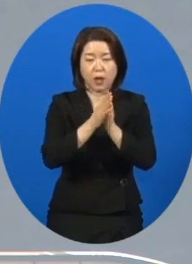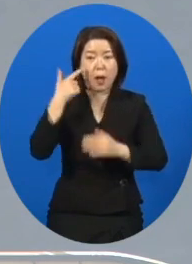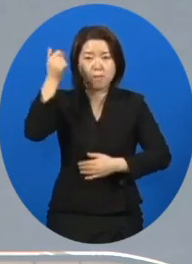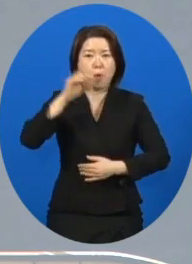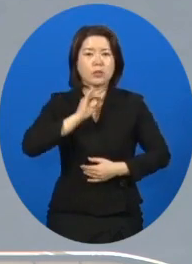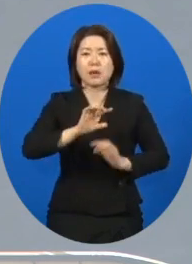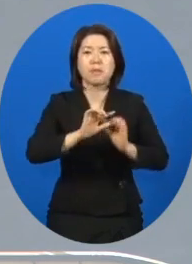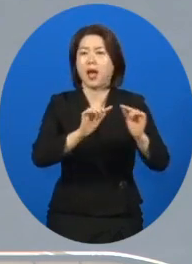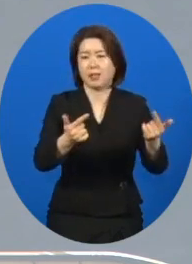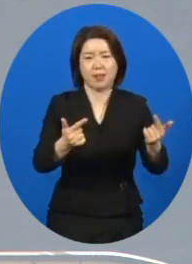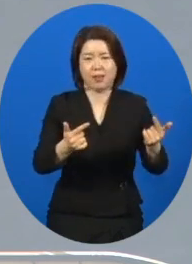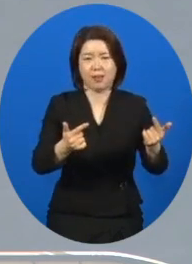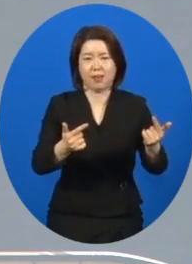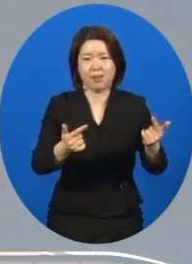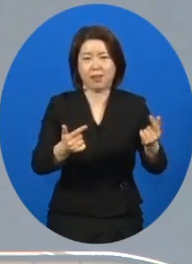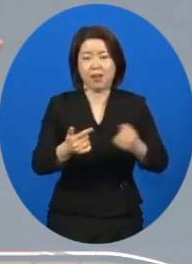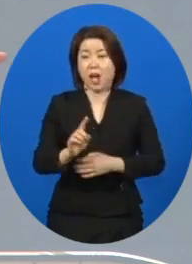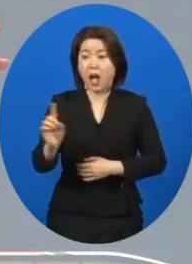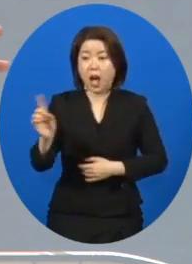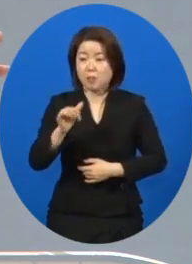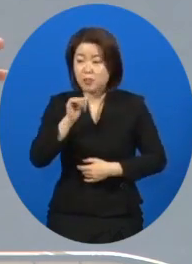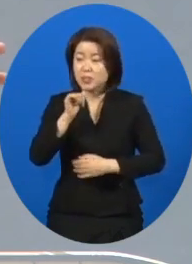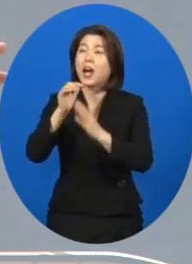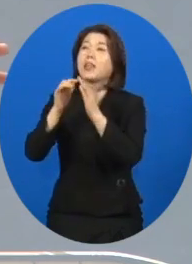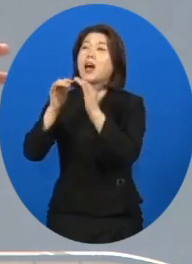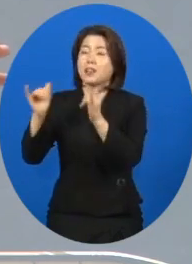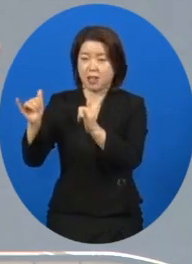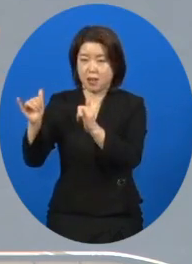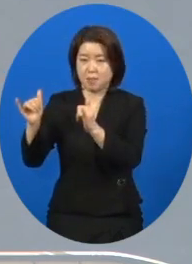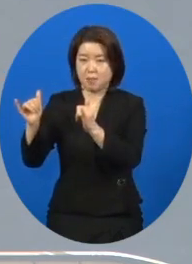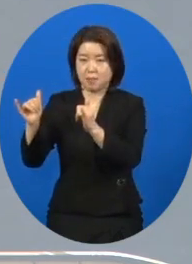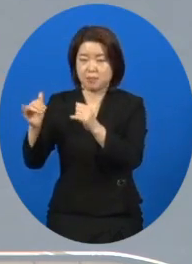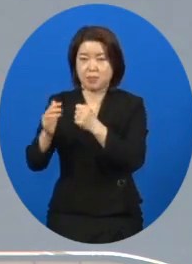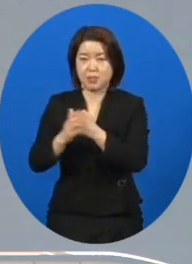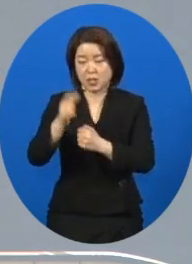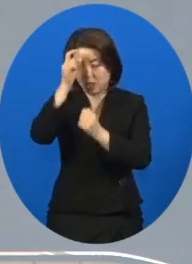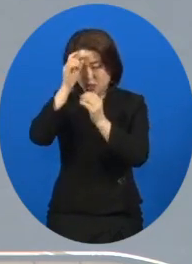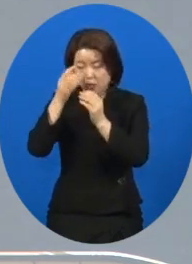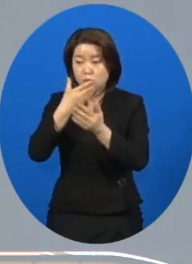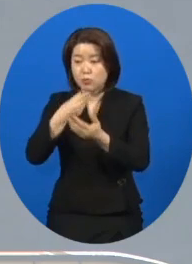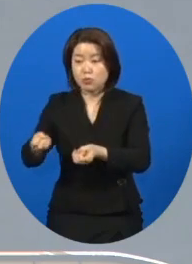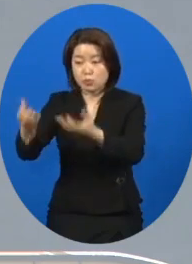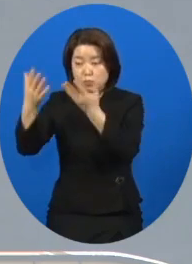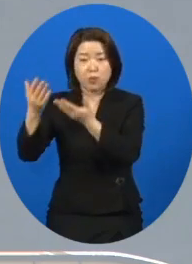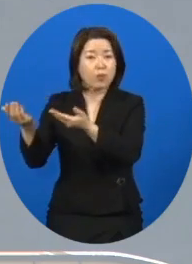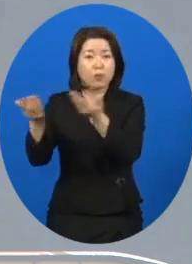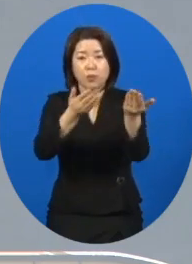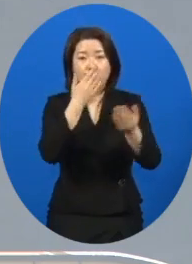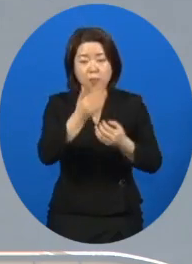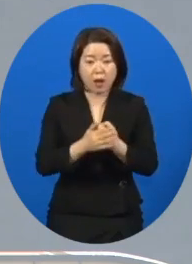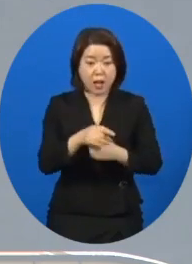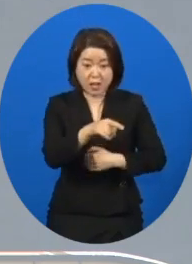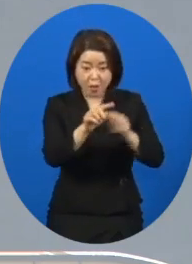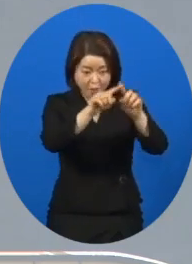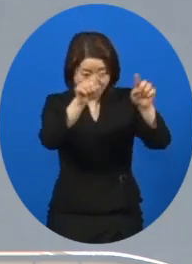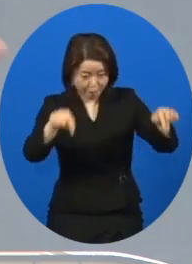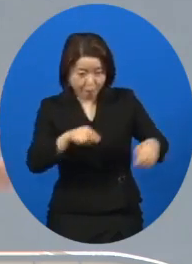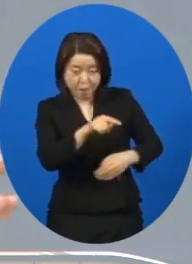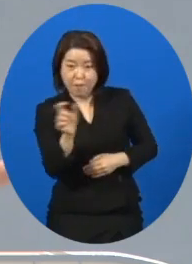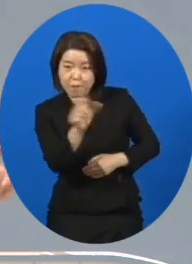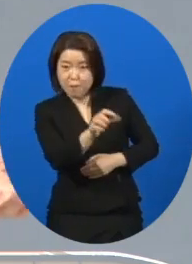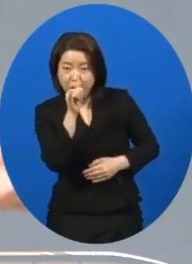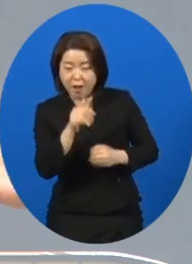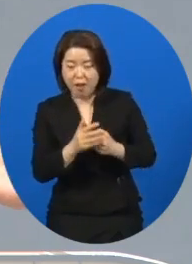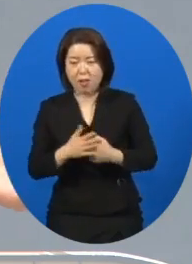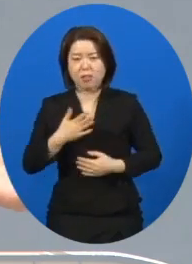아닙니다. 아주 가난한 사람이 축복기도를 해요. 여기 나오는 것처럼